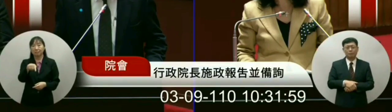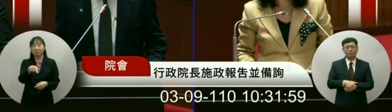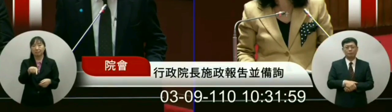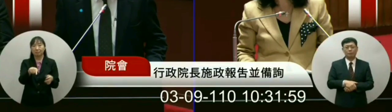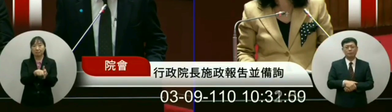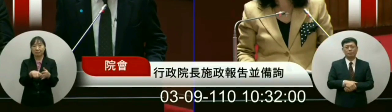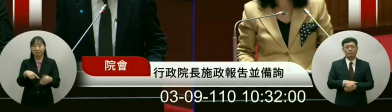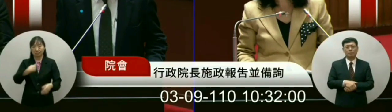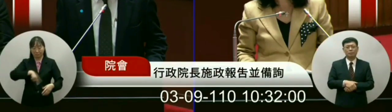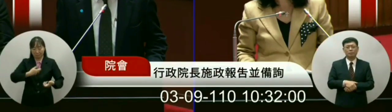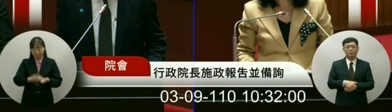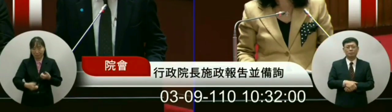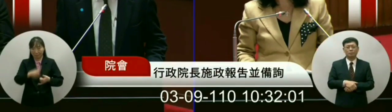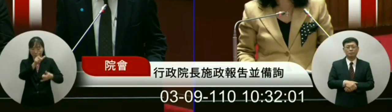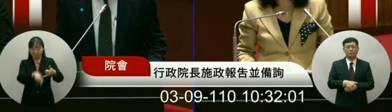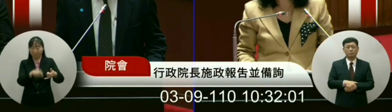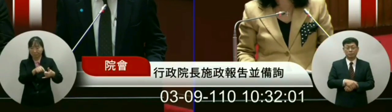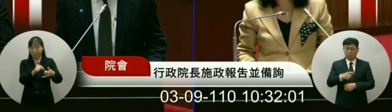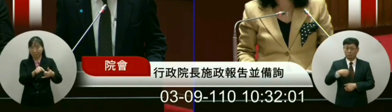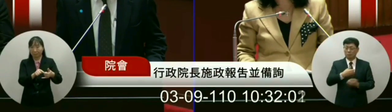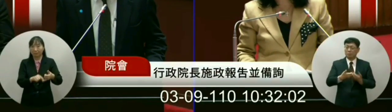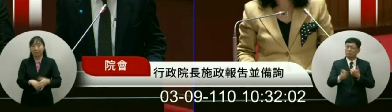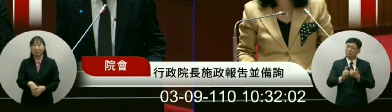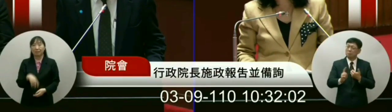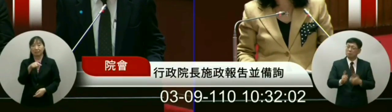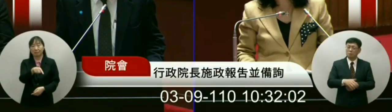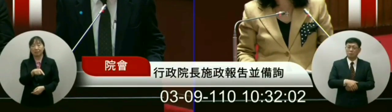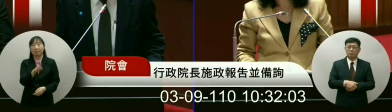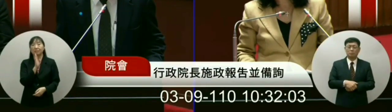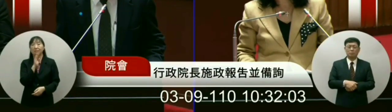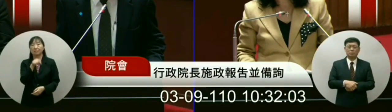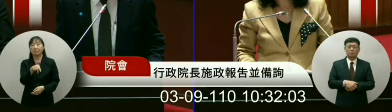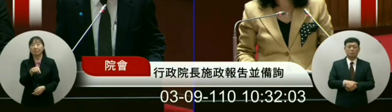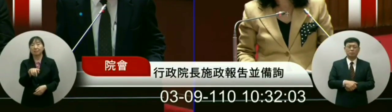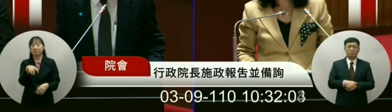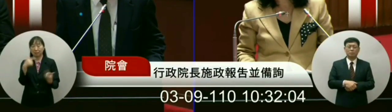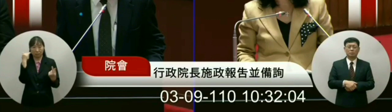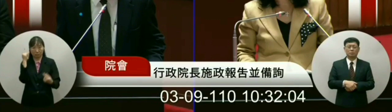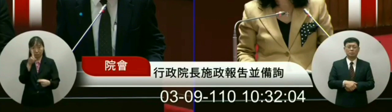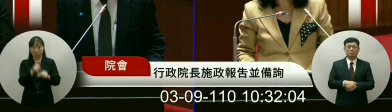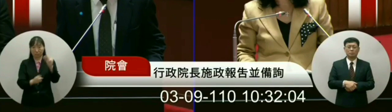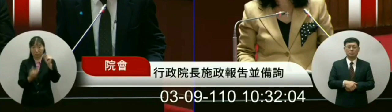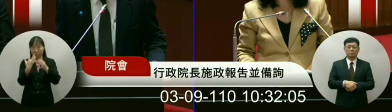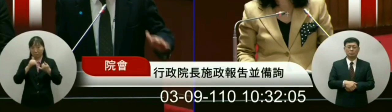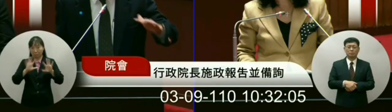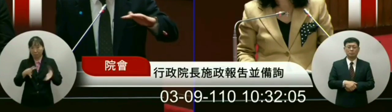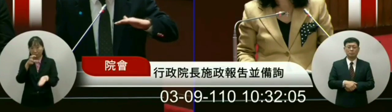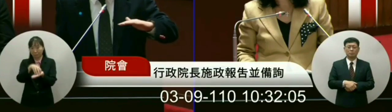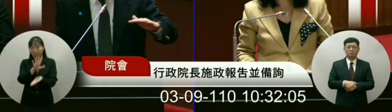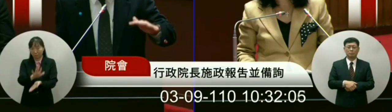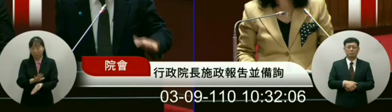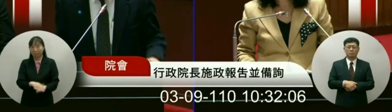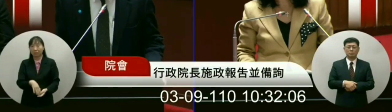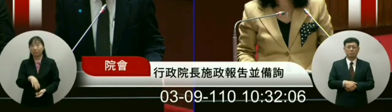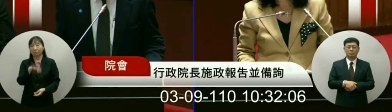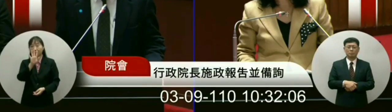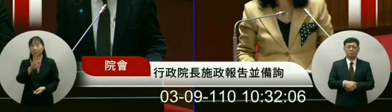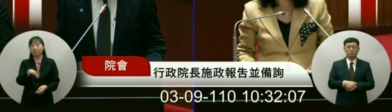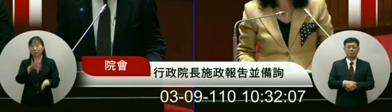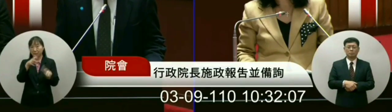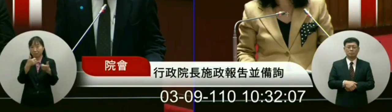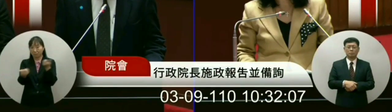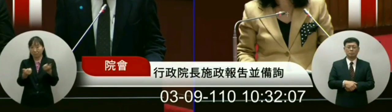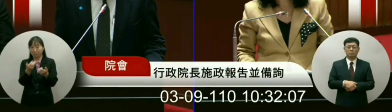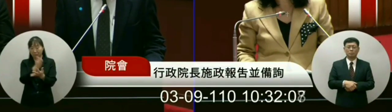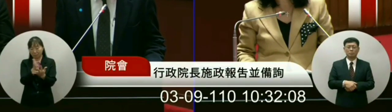的一个身份嘛，那在居留证的身份跟具有这个中华民国国民的身份，事实上是有一些层次的